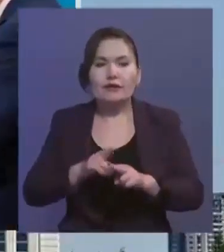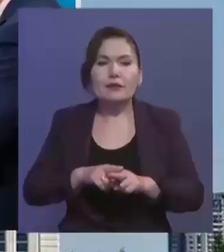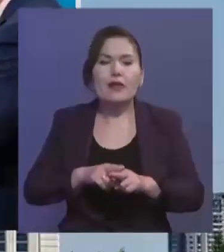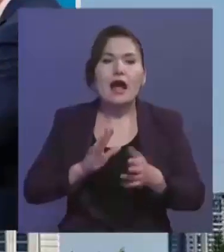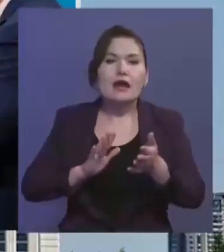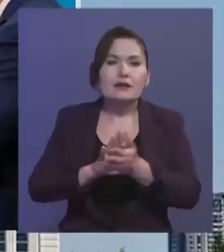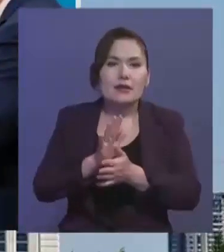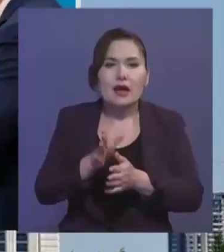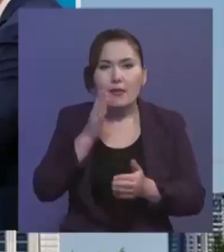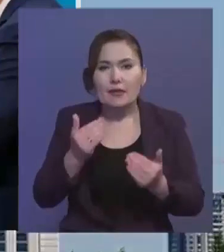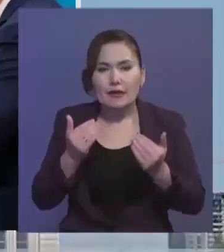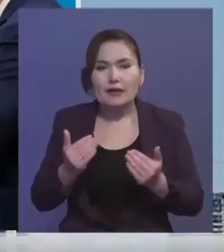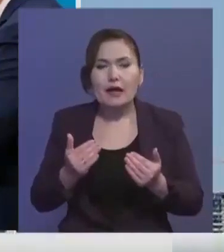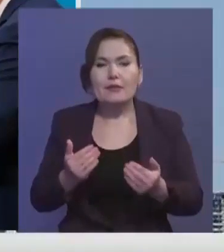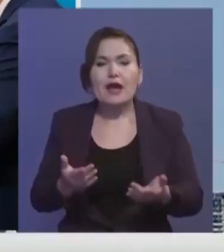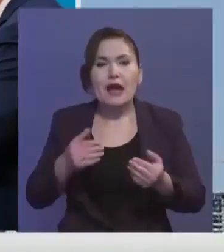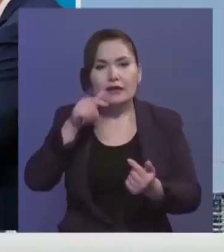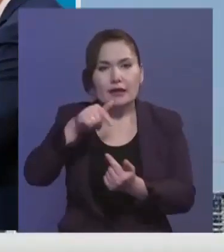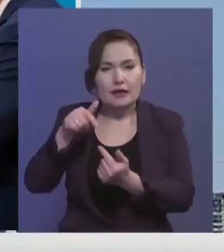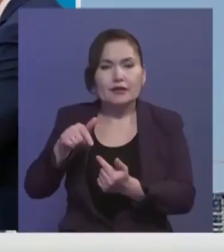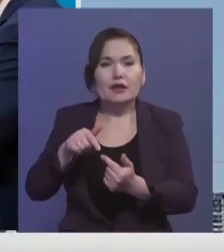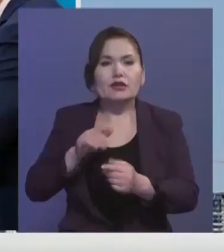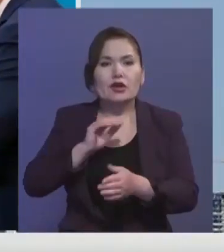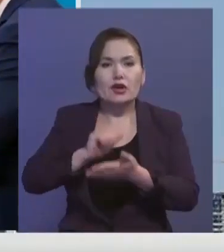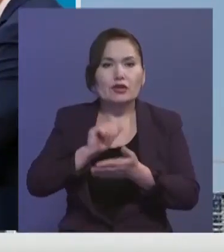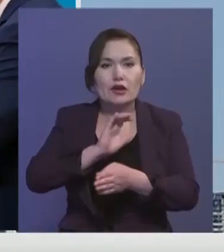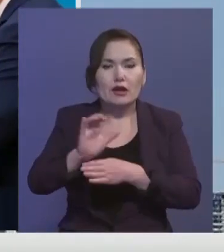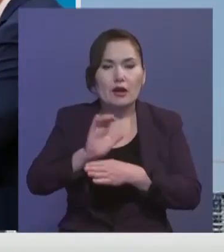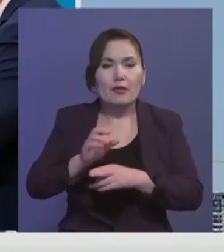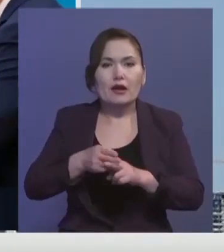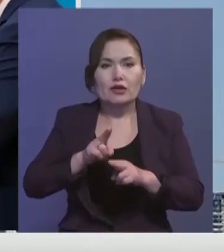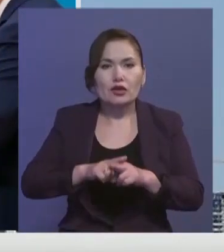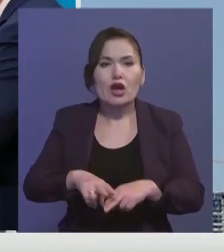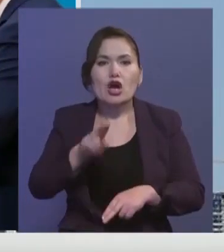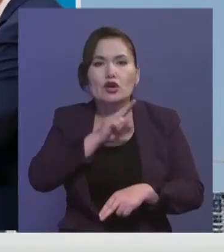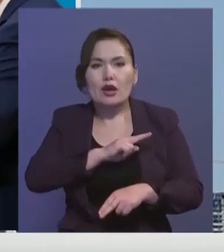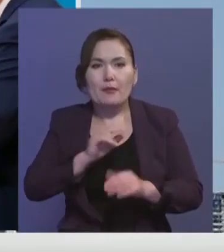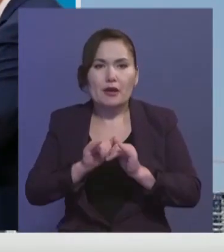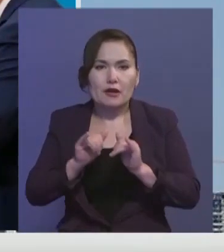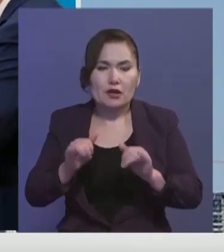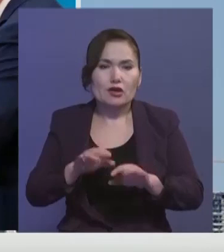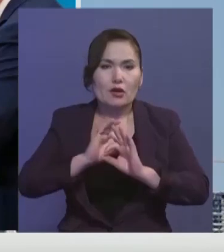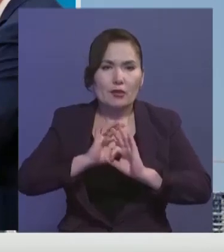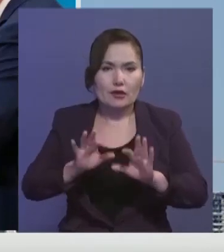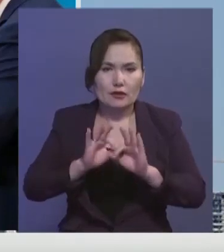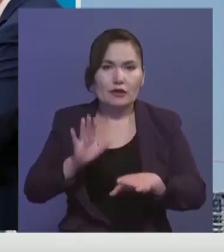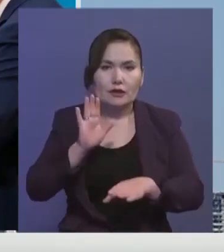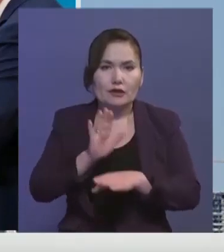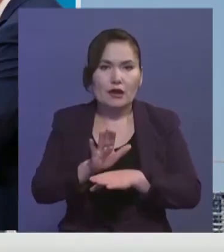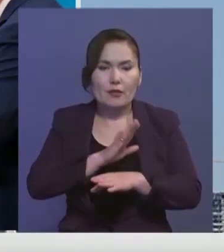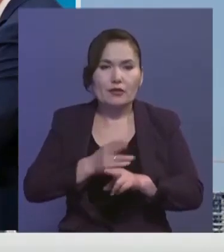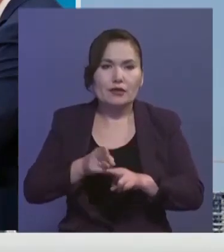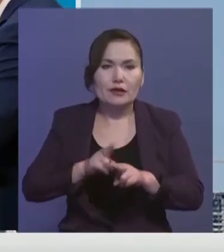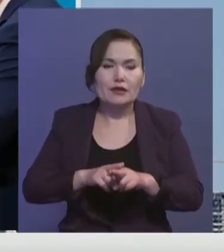Қыдырәліге газетті заманауи талаптарға сай шығарып, Халықаралық Түркі Академиясының жұмысын одан әрі ілгерілете беруді